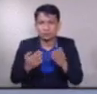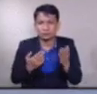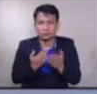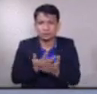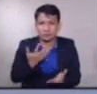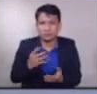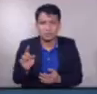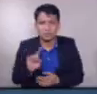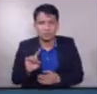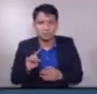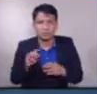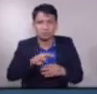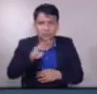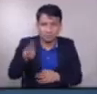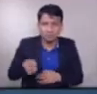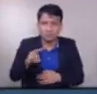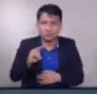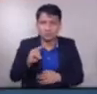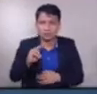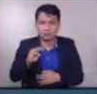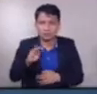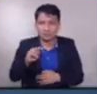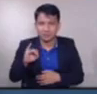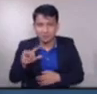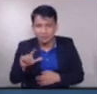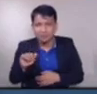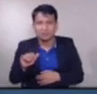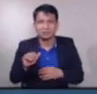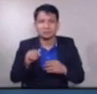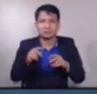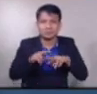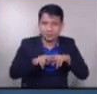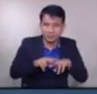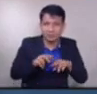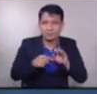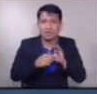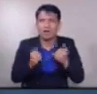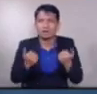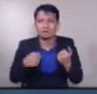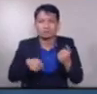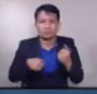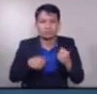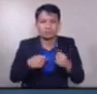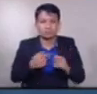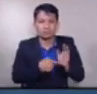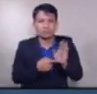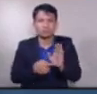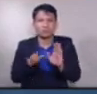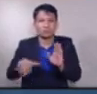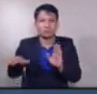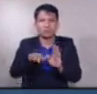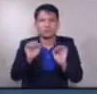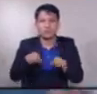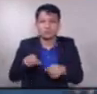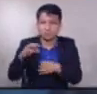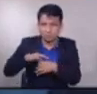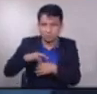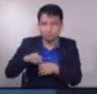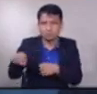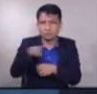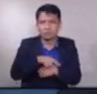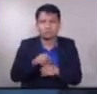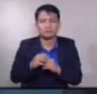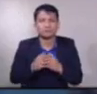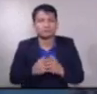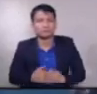yan. Metro Manila, halimbawa, Pangasinan, Cavite. Paano mo ibebenta ang sarili mo sa kanila para ikaw ang iboto nila? Yun ang ibig sabihin ng